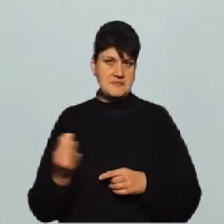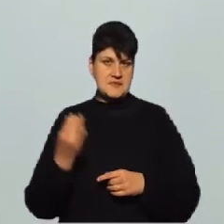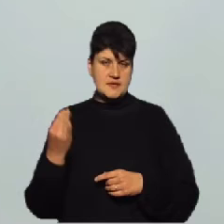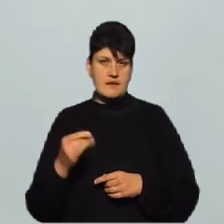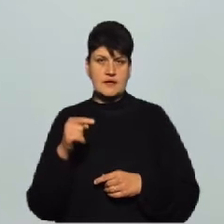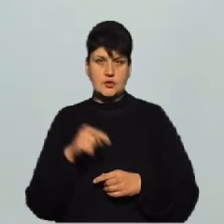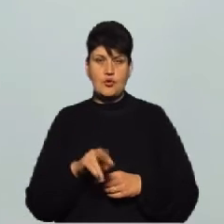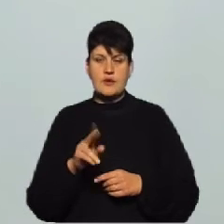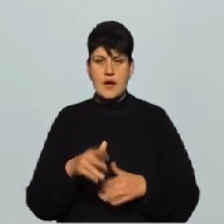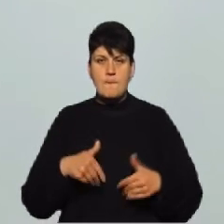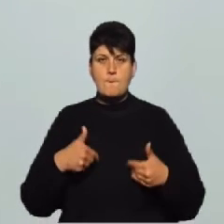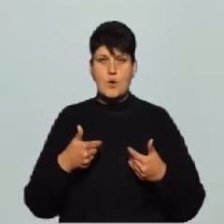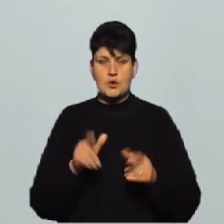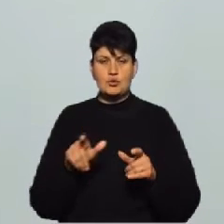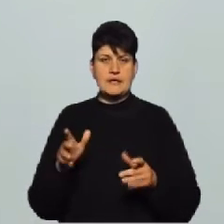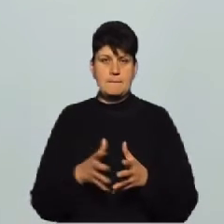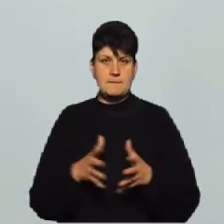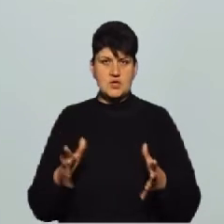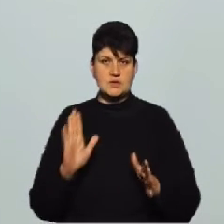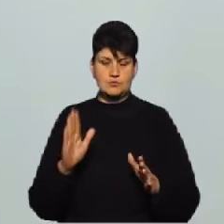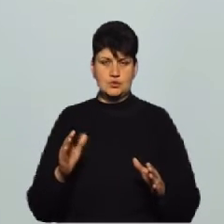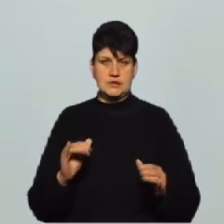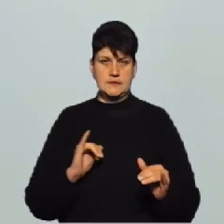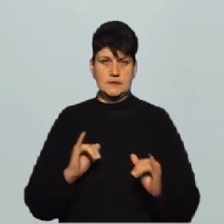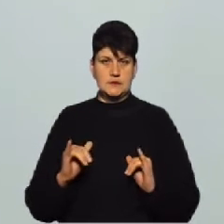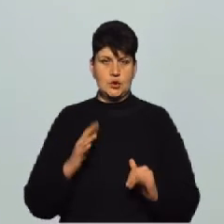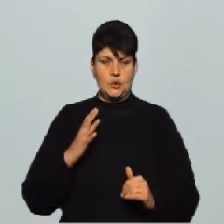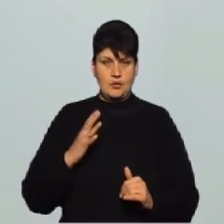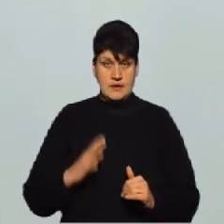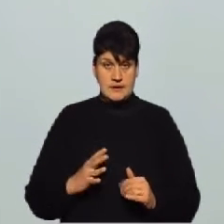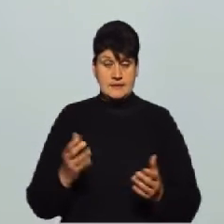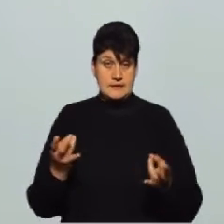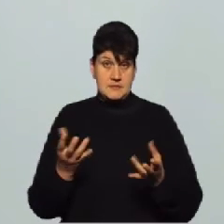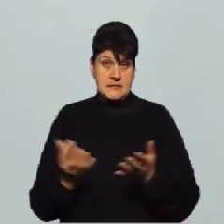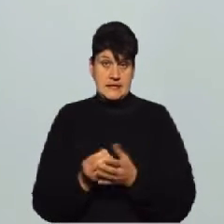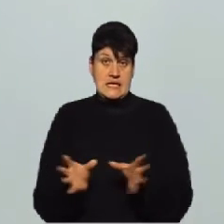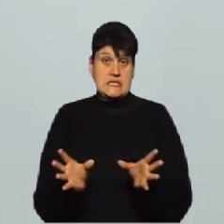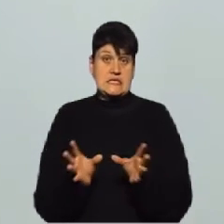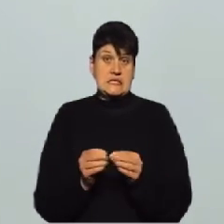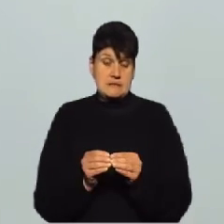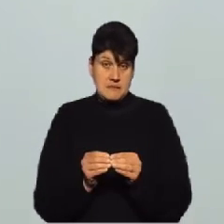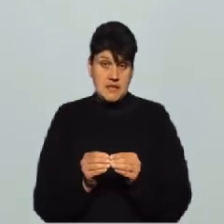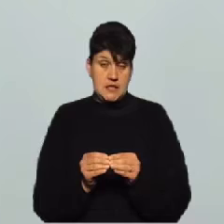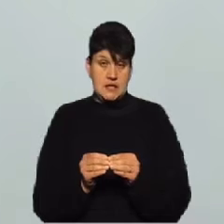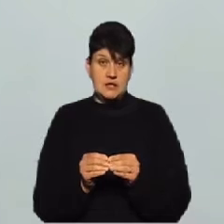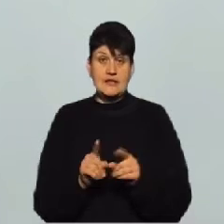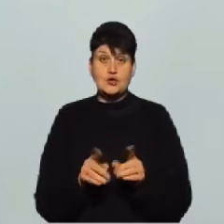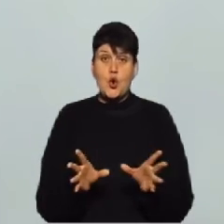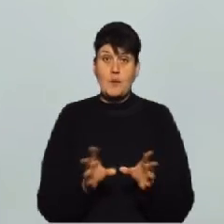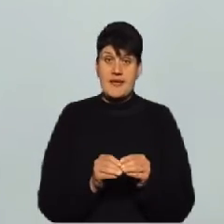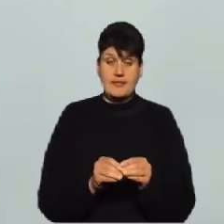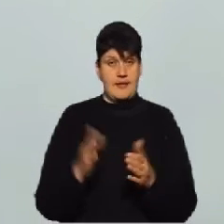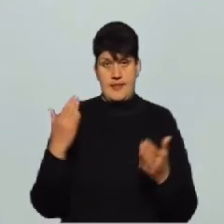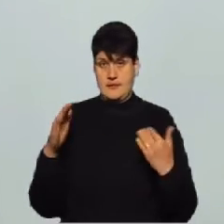більш толерантною. Тобто знаходити в іншій людині якісь спільні риси. Тобто те, що об'єднує, а не те, що роз'єднує з цією конкретною особистістю. Так, можуть